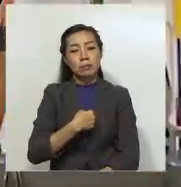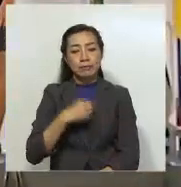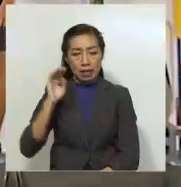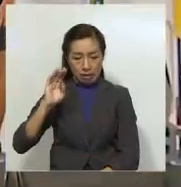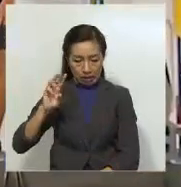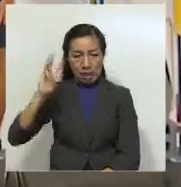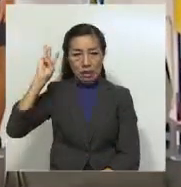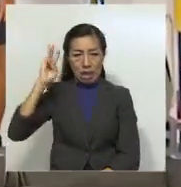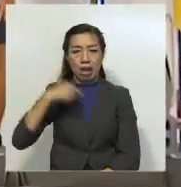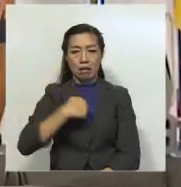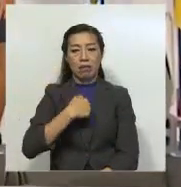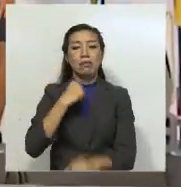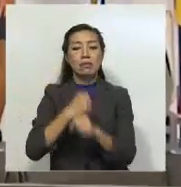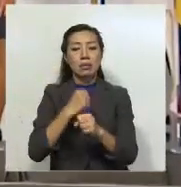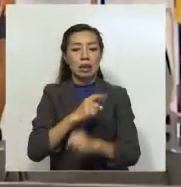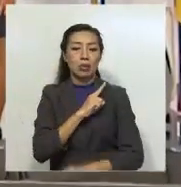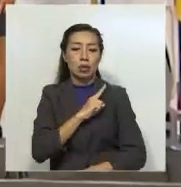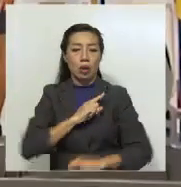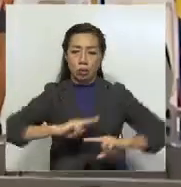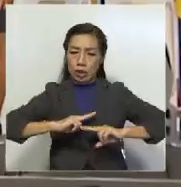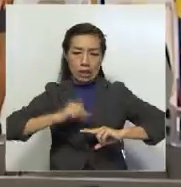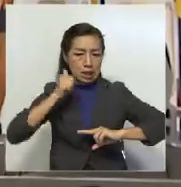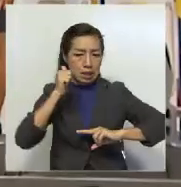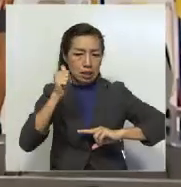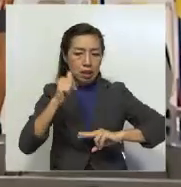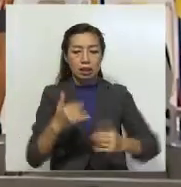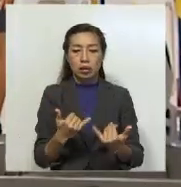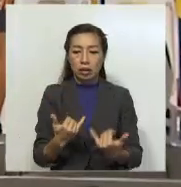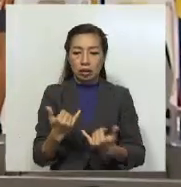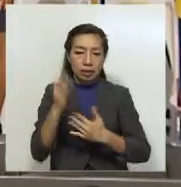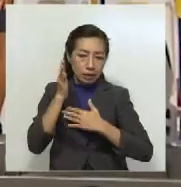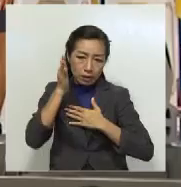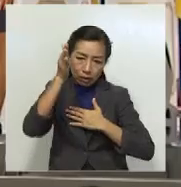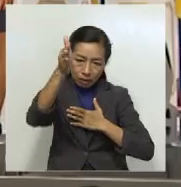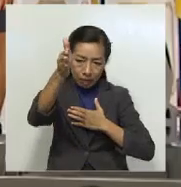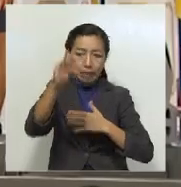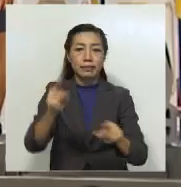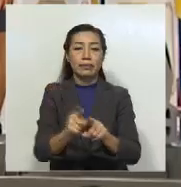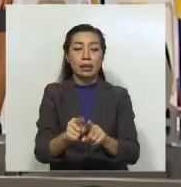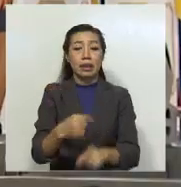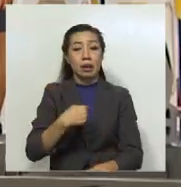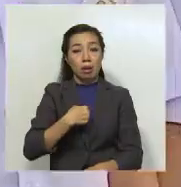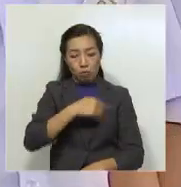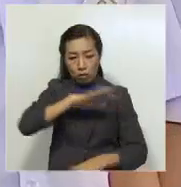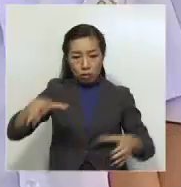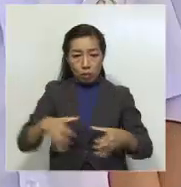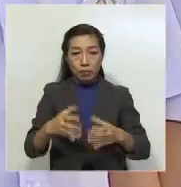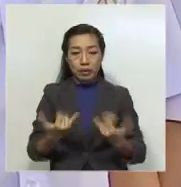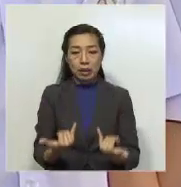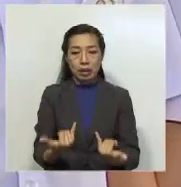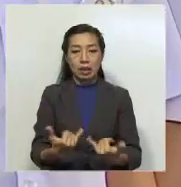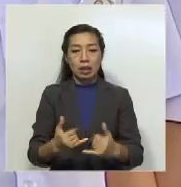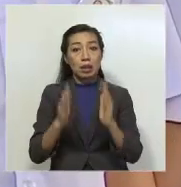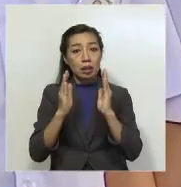าว่าจะทำหน้าที่ของตัวเองให้ดีที่สุดทั้งในปัจจุบันและในอนาคตพวกผมขอกราบขอบพระคุณ